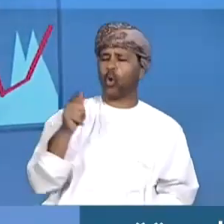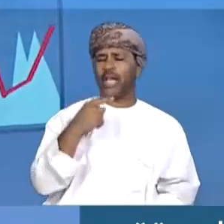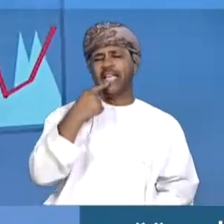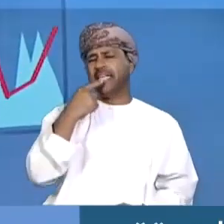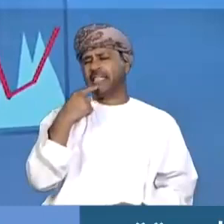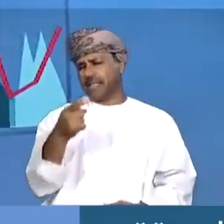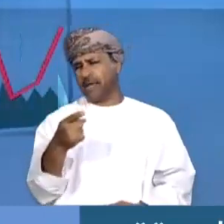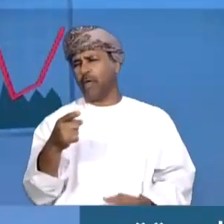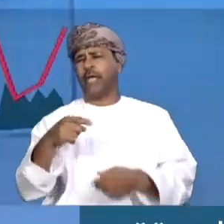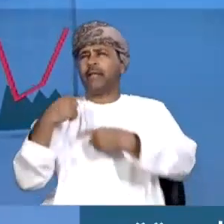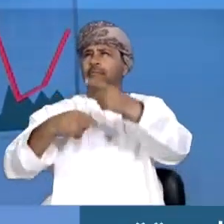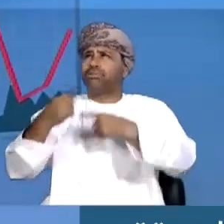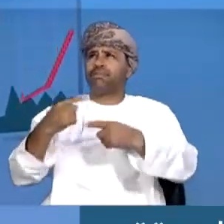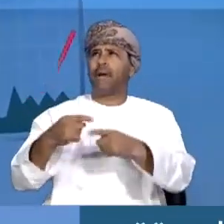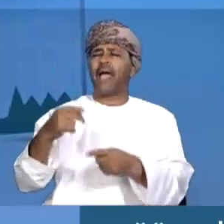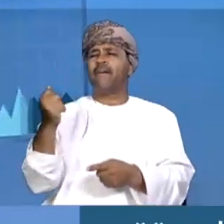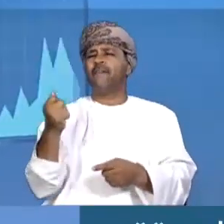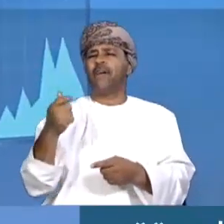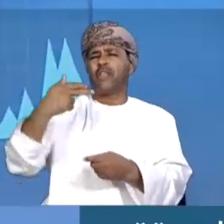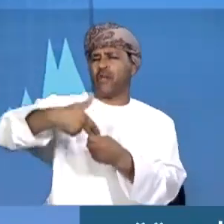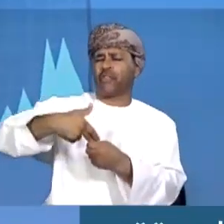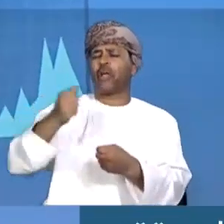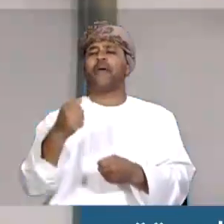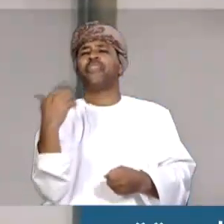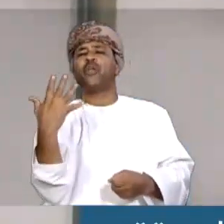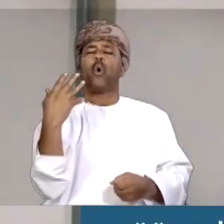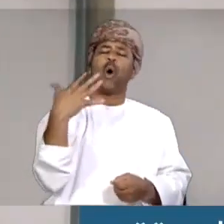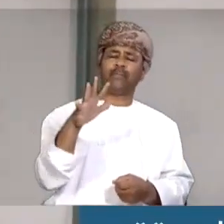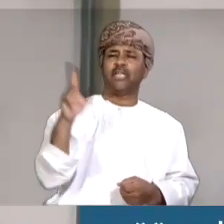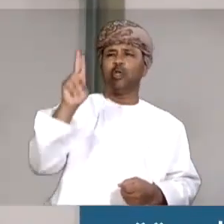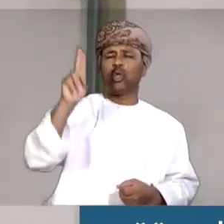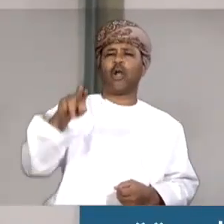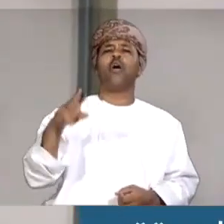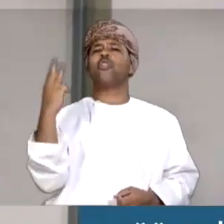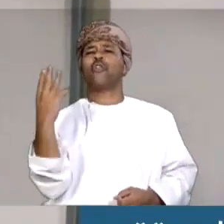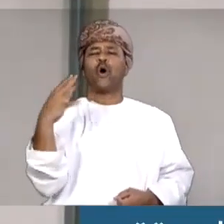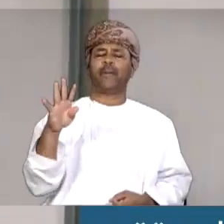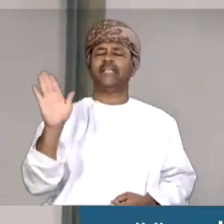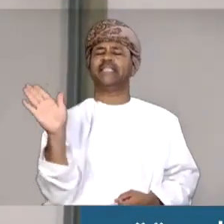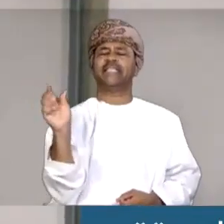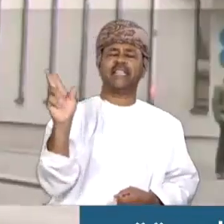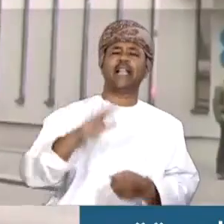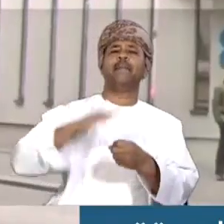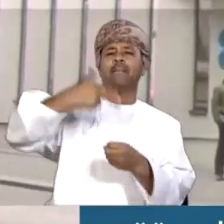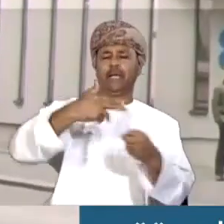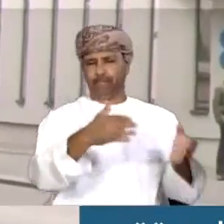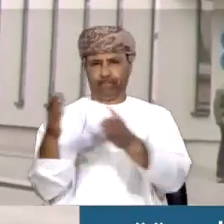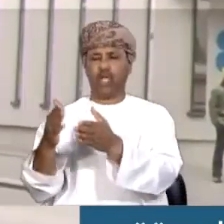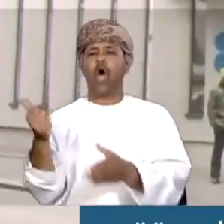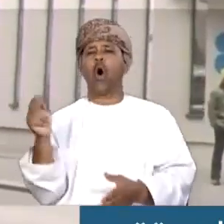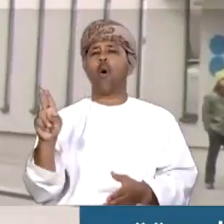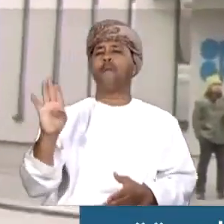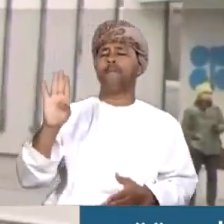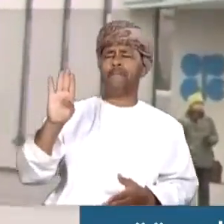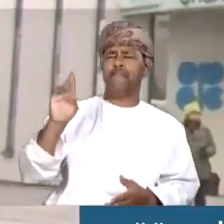لسعر السلة للعام الماضي كان 52 دولارا و43 سنتا للبرميل. وتضم سلة أوبك